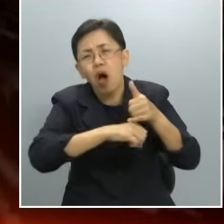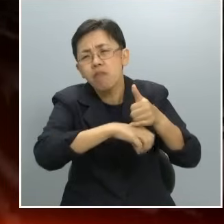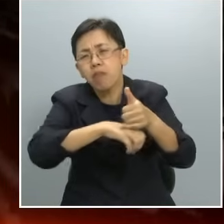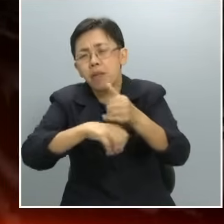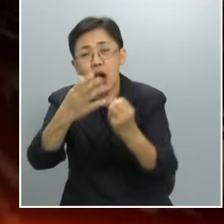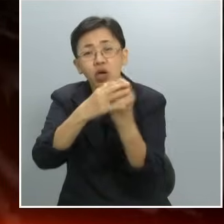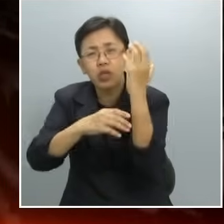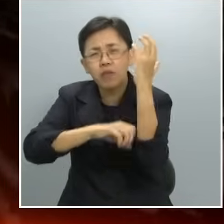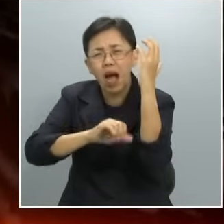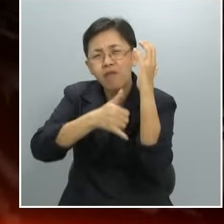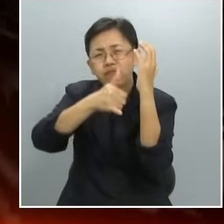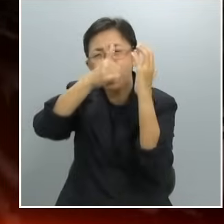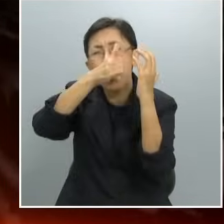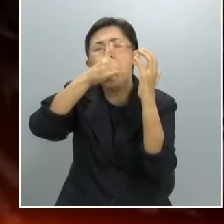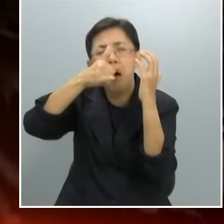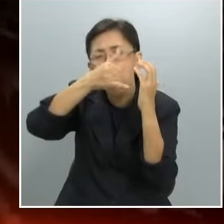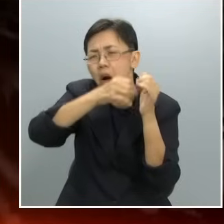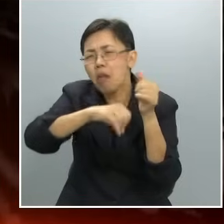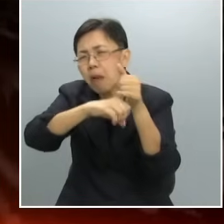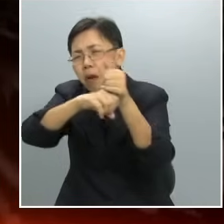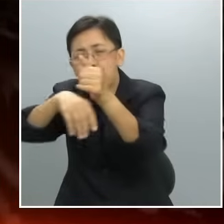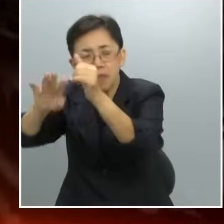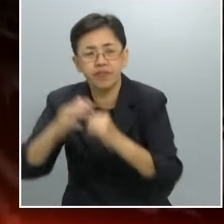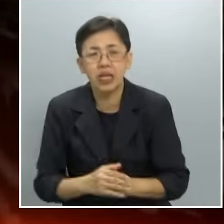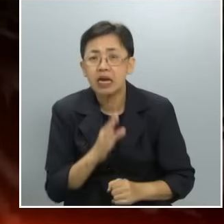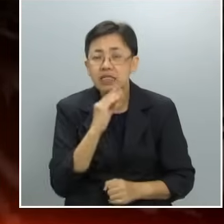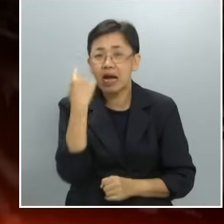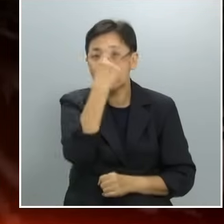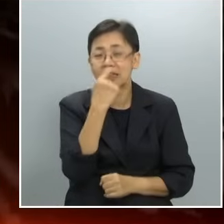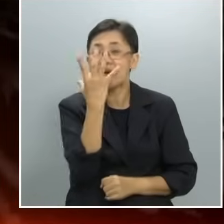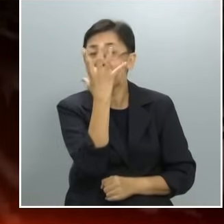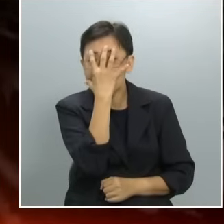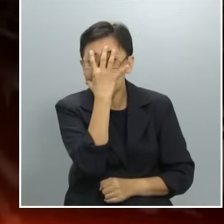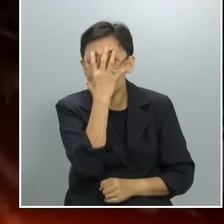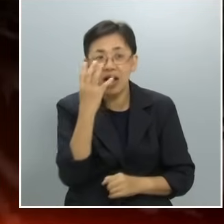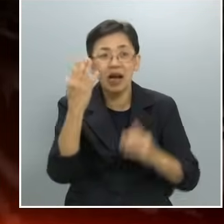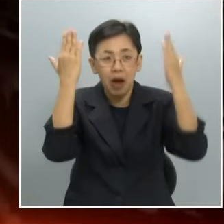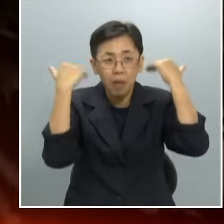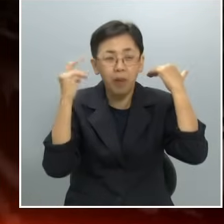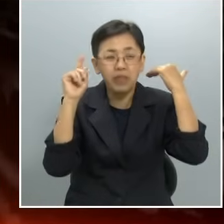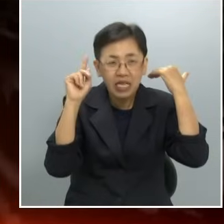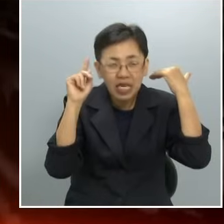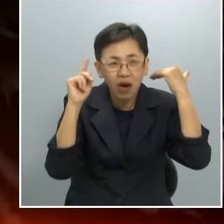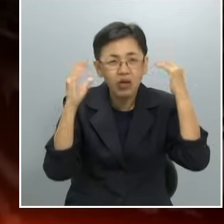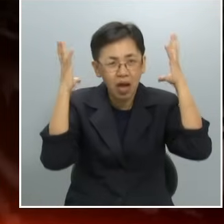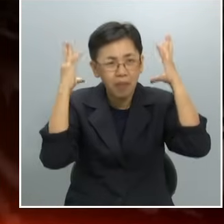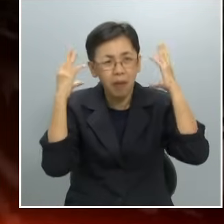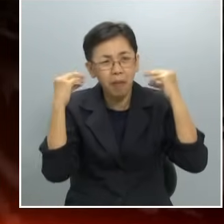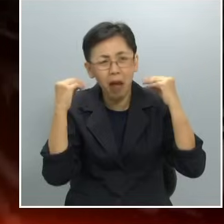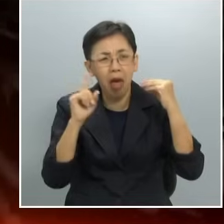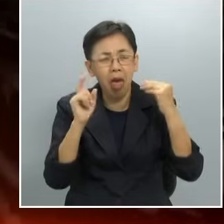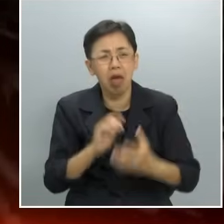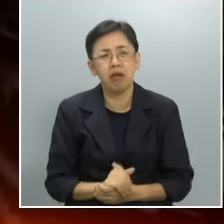ก็ไม่เหมือนที่ลุงบอก ค่ะ เพราะว่าถ้าเกิดว่าเป็นหน้ากากที่เป็นหน้ากากสีเขียวมันผมกับขนก็เกือบจะเต็มหน้